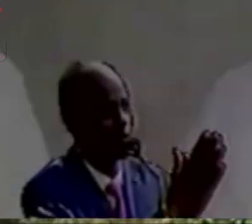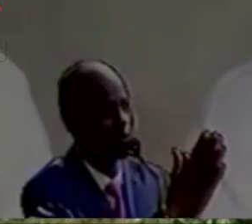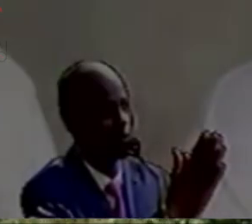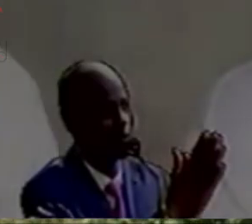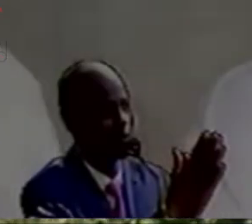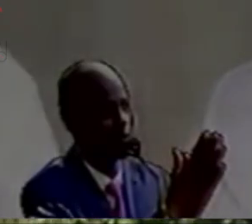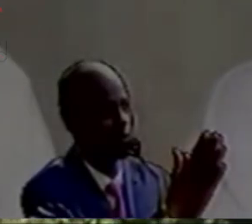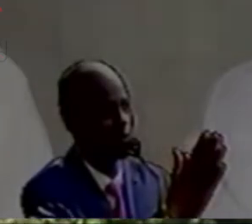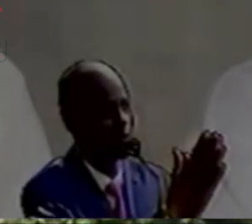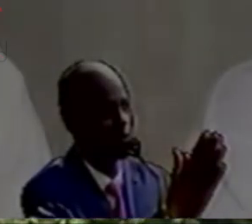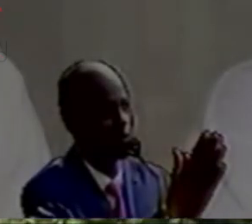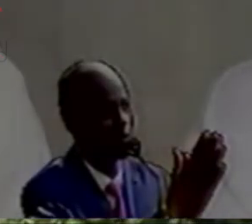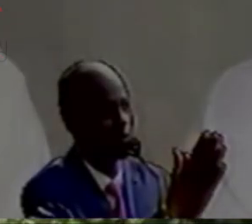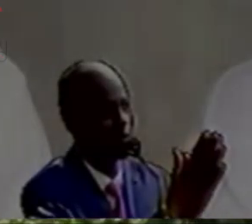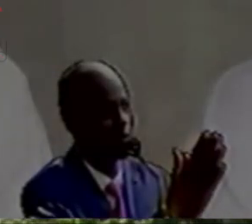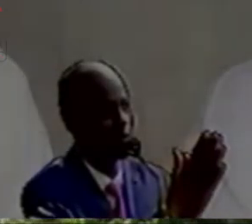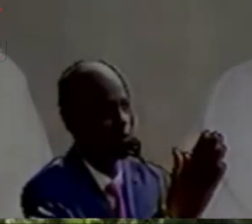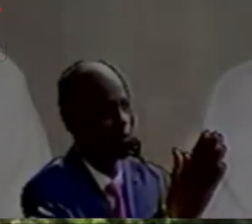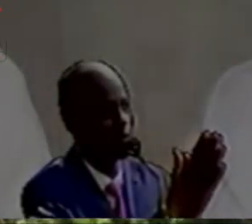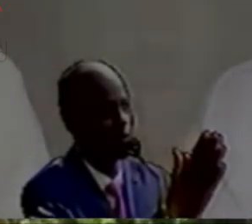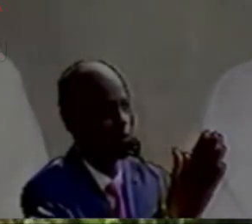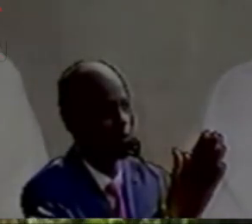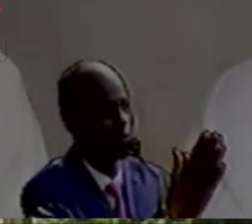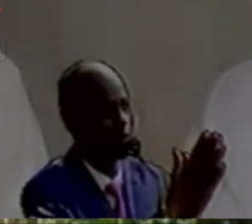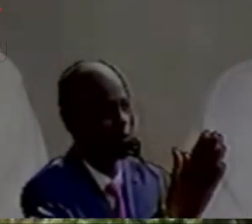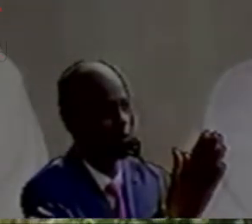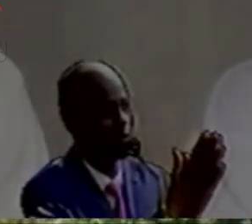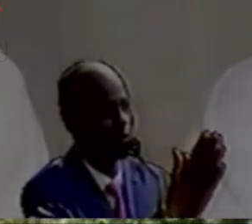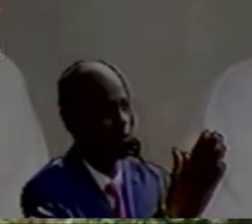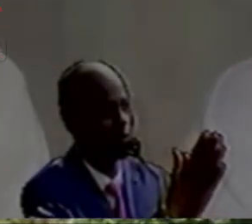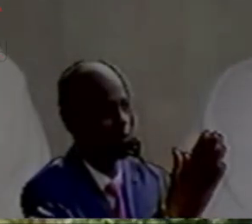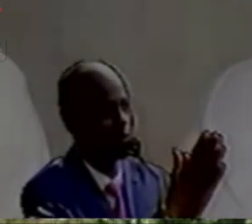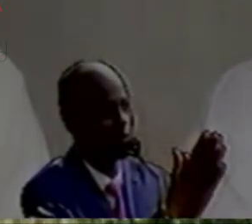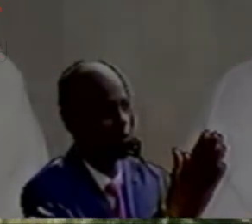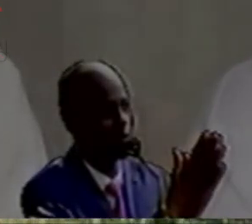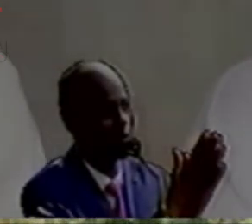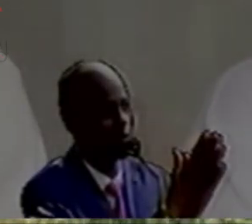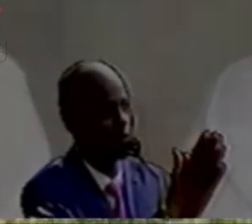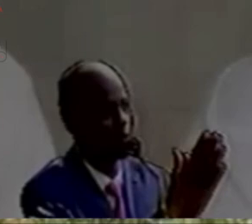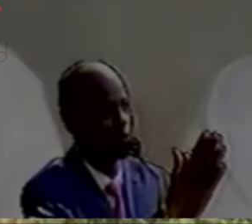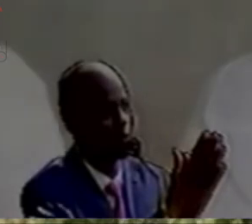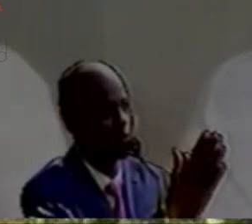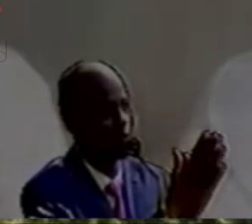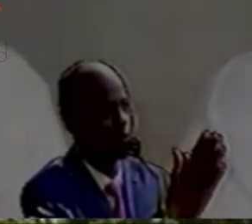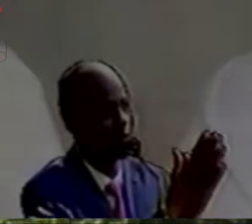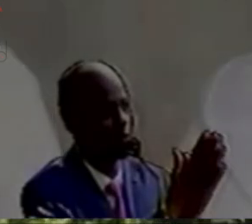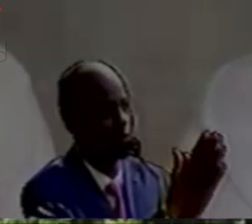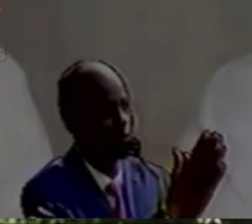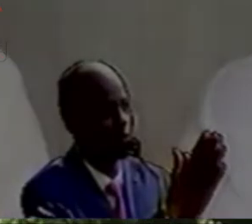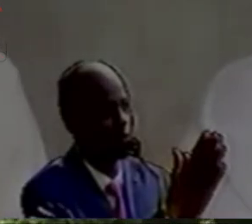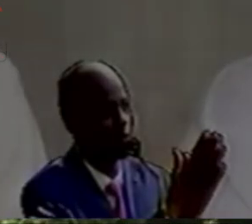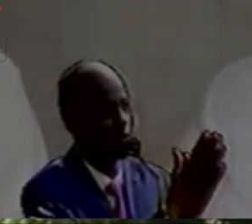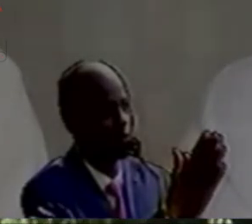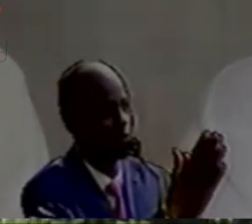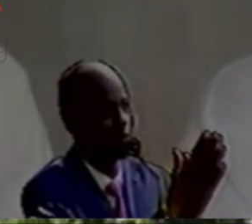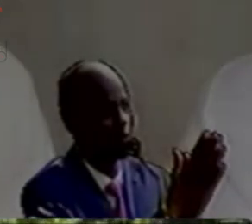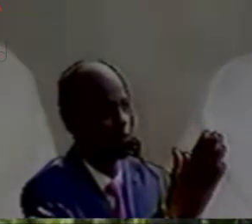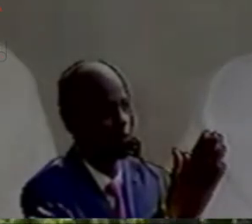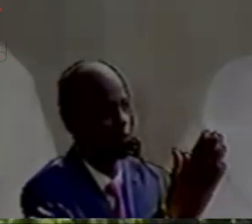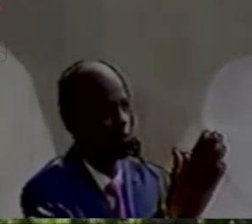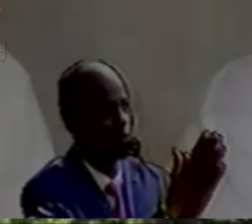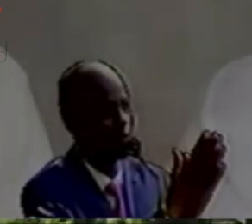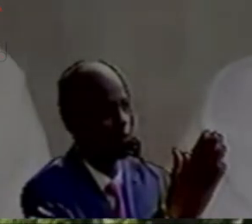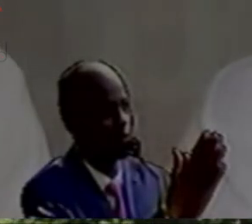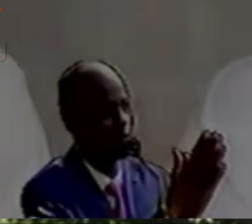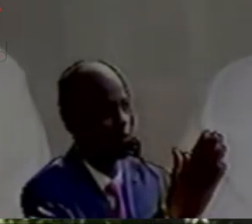pays. Ajaka qui est représentant du secteur privé dans le système national qui a géré l'ISAC des ASLA, donc mettez ensemble avec l'autre partenaire pour